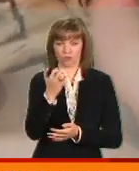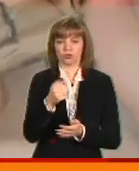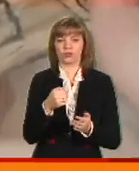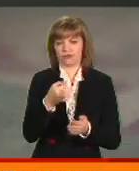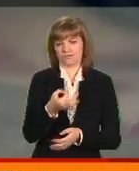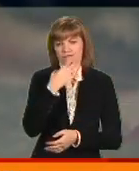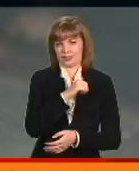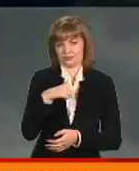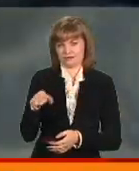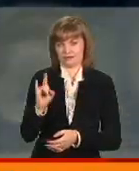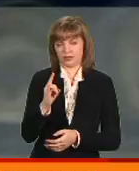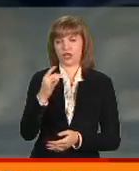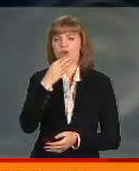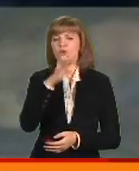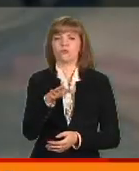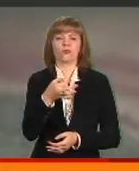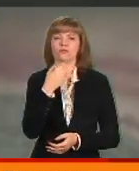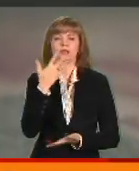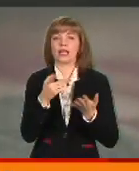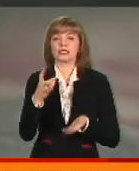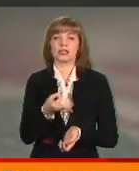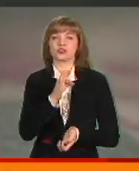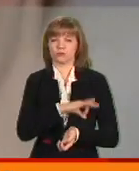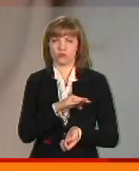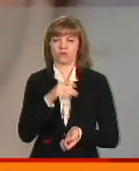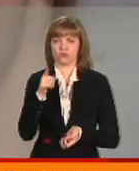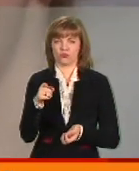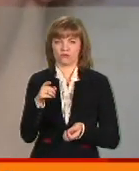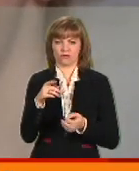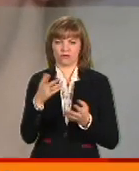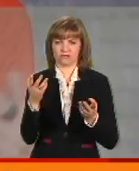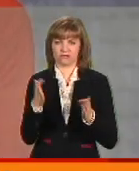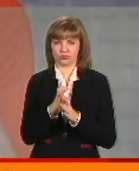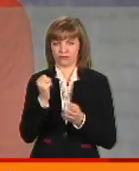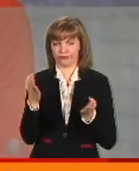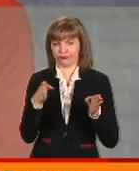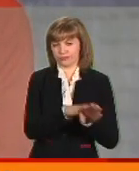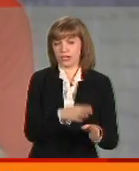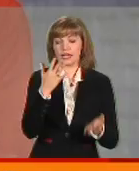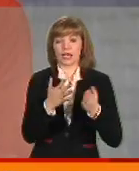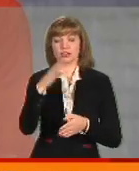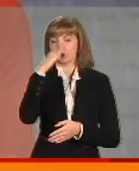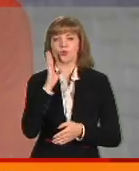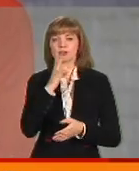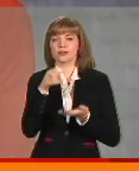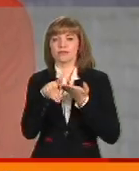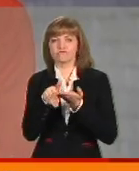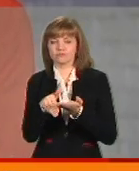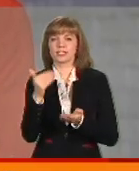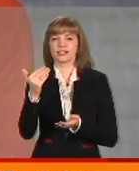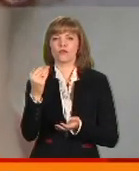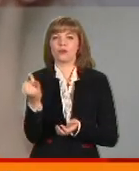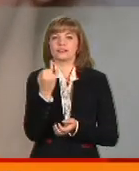до душі. Любой навык, якщо він не використовується, він апріорі атрофірується з часом. Якщо б батьки не підпитували